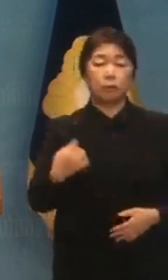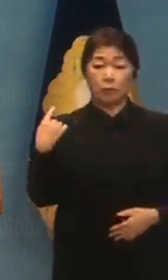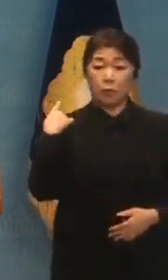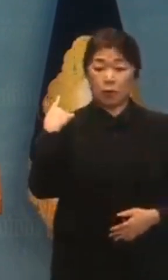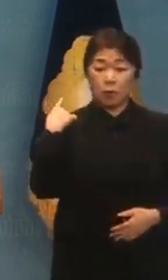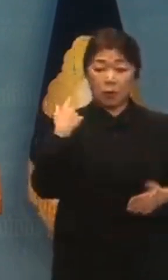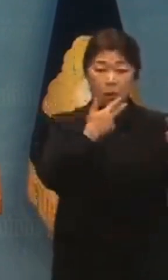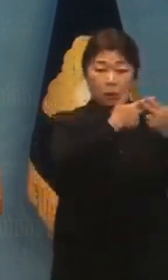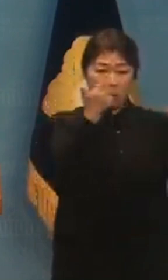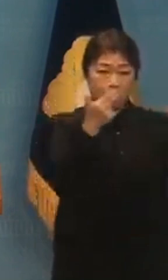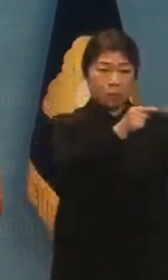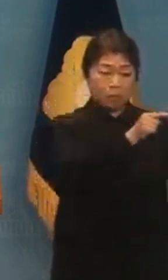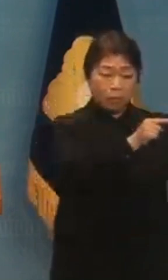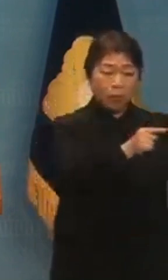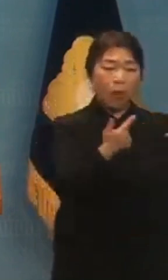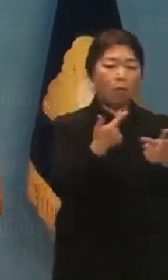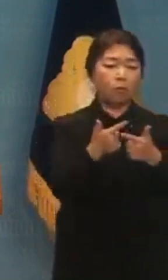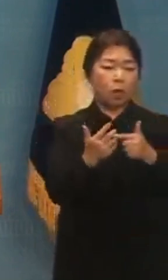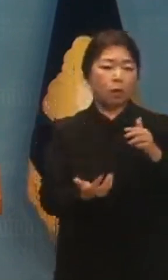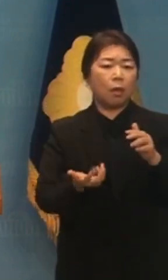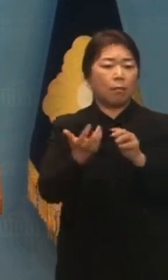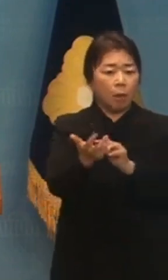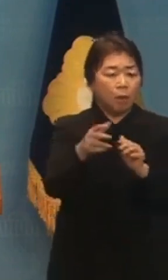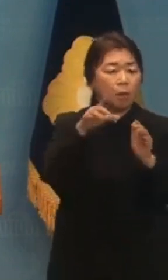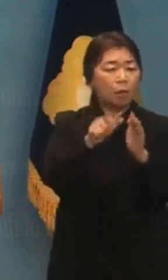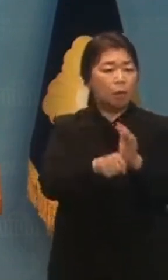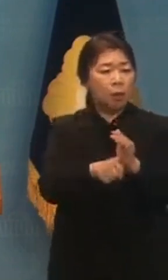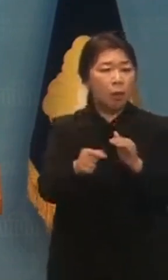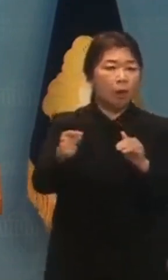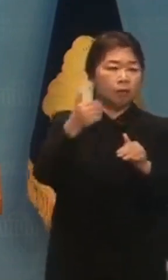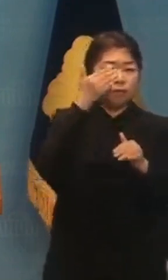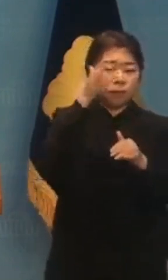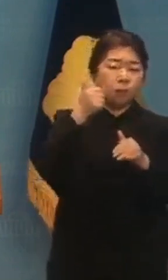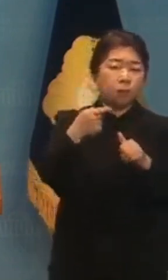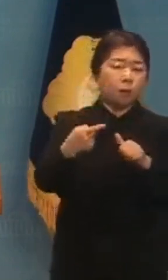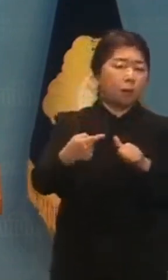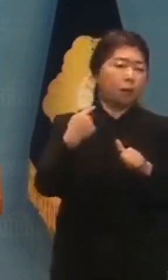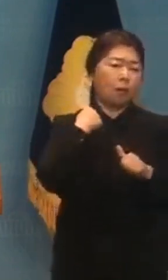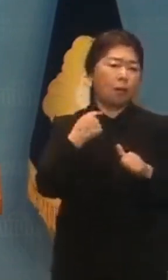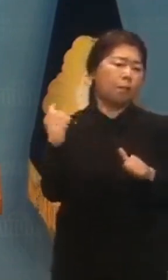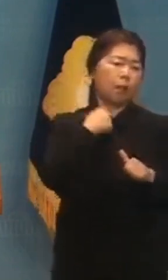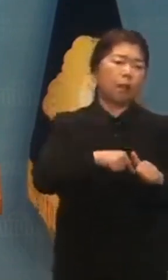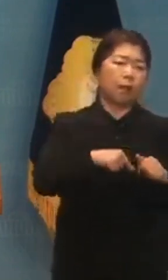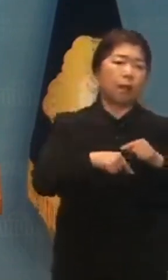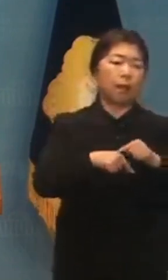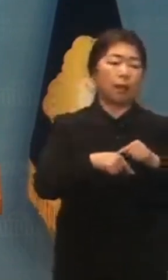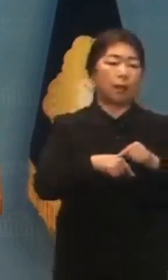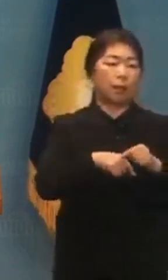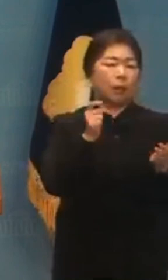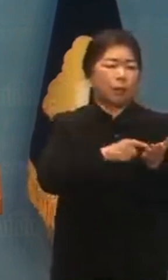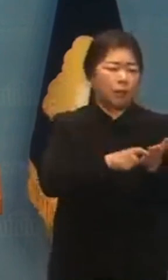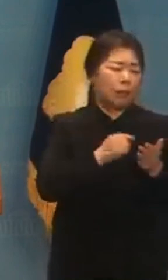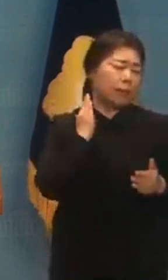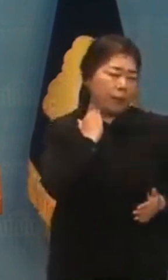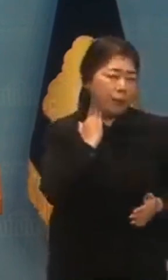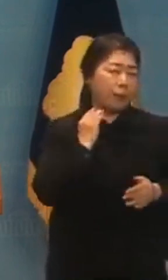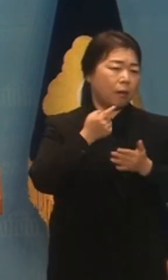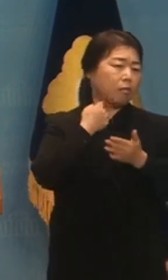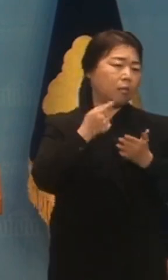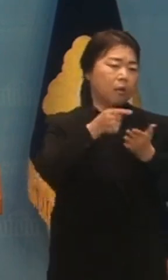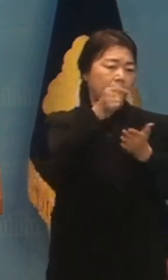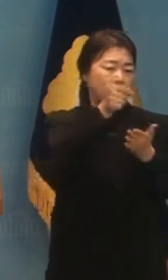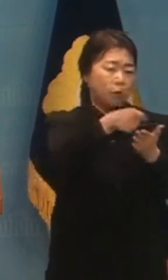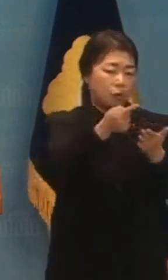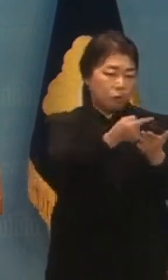이재명 대표가 부산 방문 도중 흉기 습격을 당했습니다. 이후 응급조치와 수술을